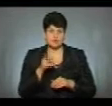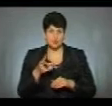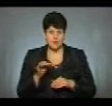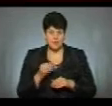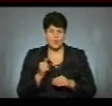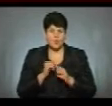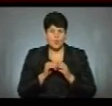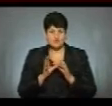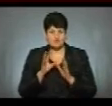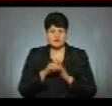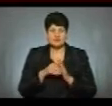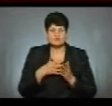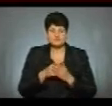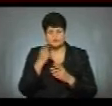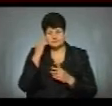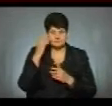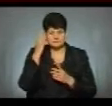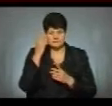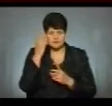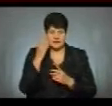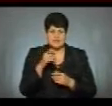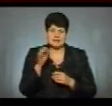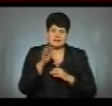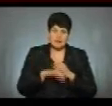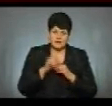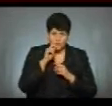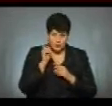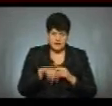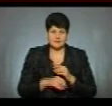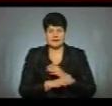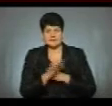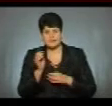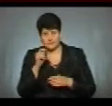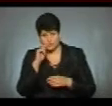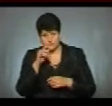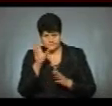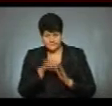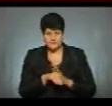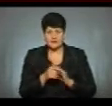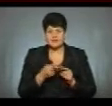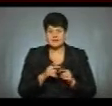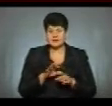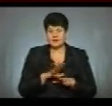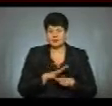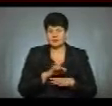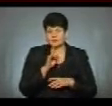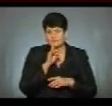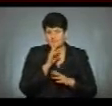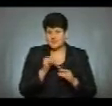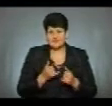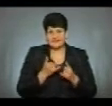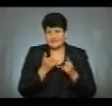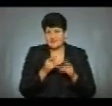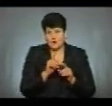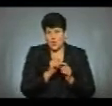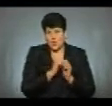кожен вкладав свій зміст – Західна Україна і Східна. Тобто це мовчання було дуже красномовним для